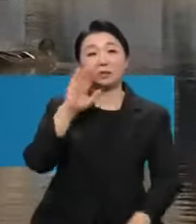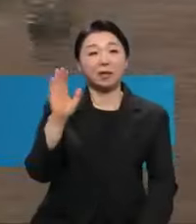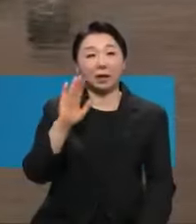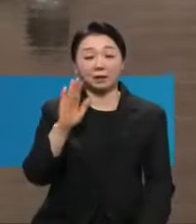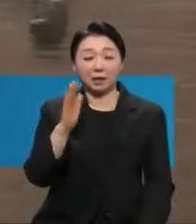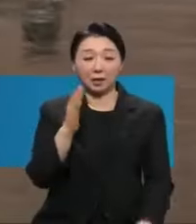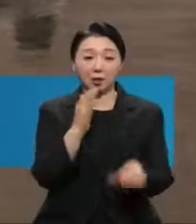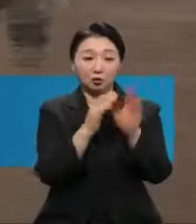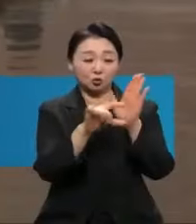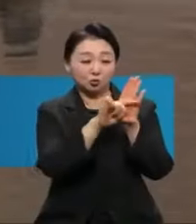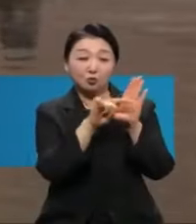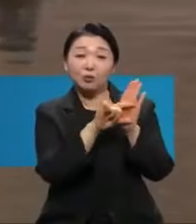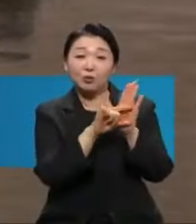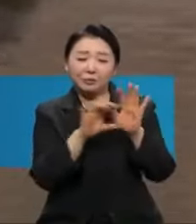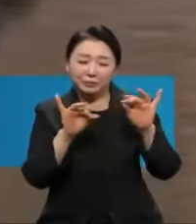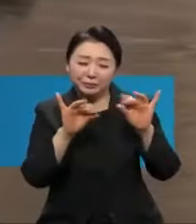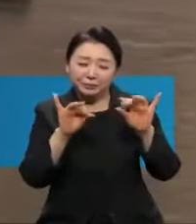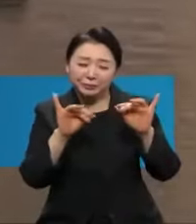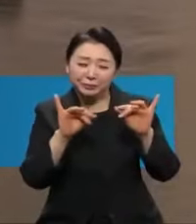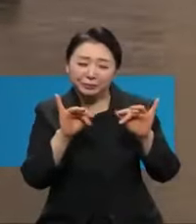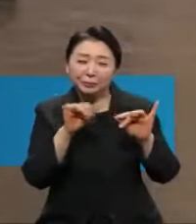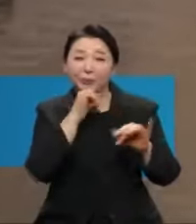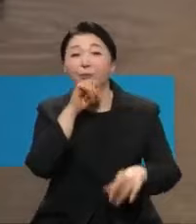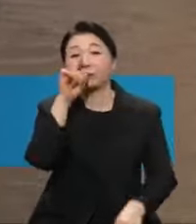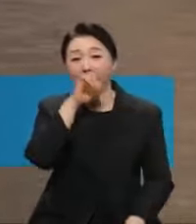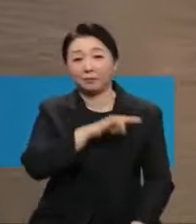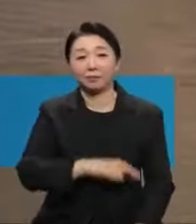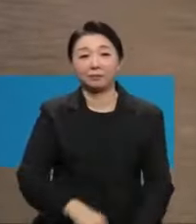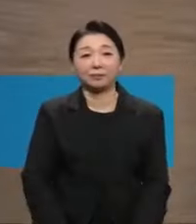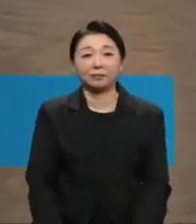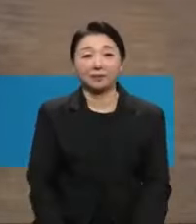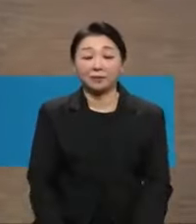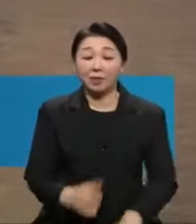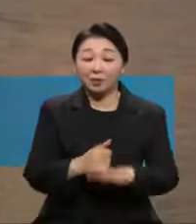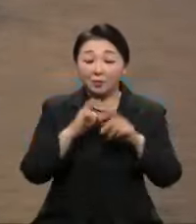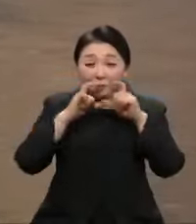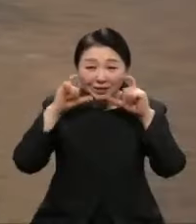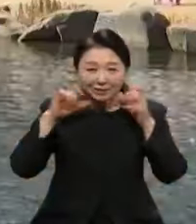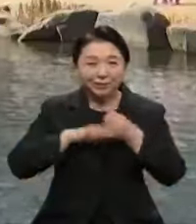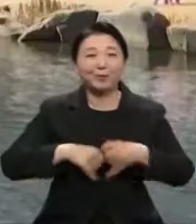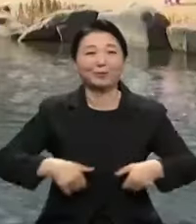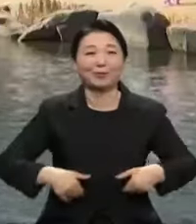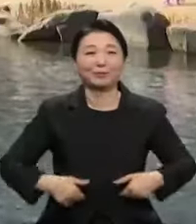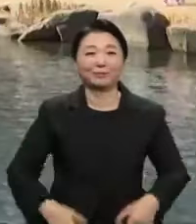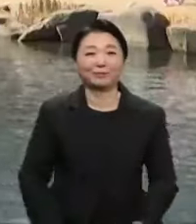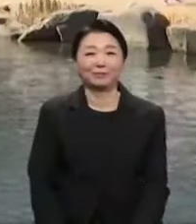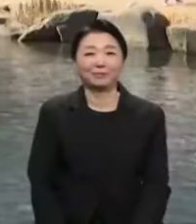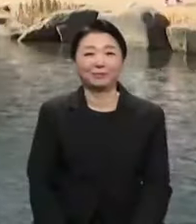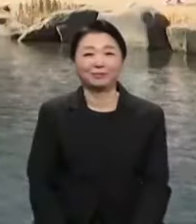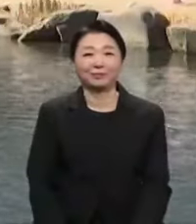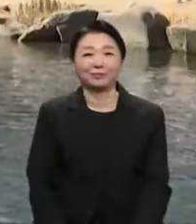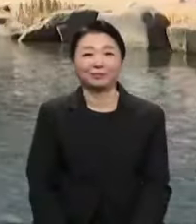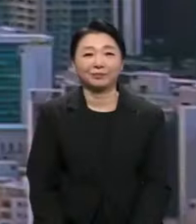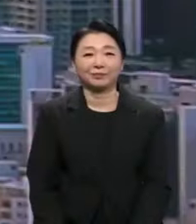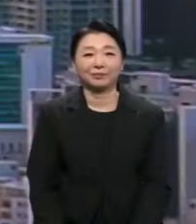지역의 초미세먼지 농도가 나쁨 수준까지 오를 걸로 보여 마스크 착용하시는 게 좋겠습니다.